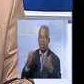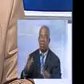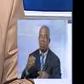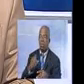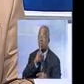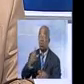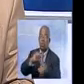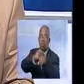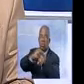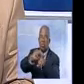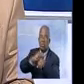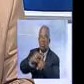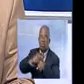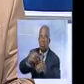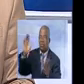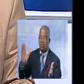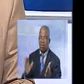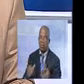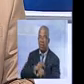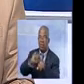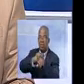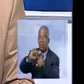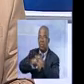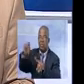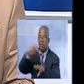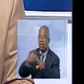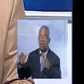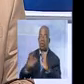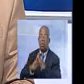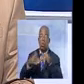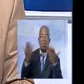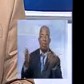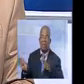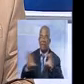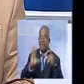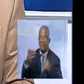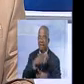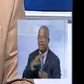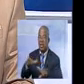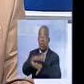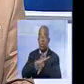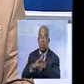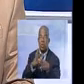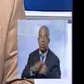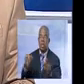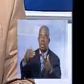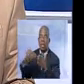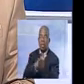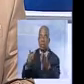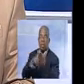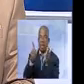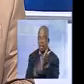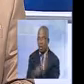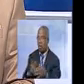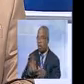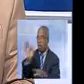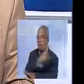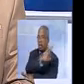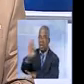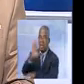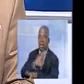formation à Séguéla, une formation sur les dispositions du nouveau code forestier. Objectif, cerner les missions que